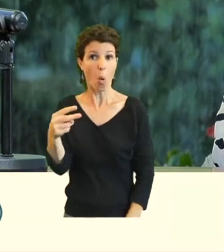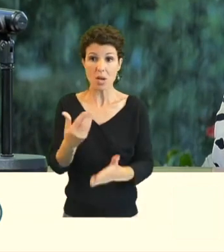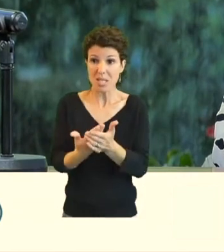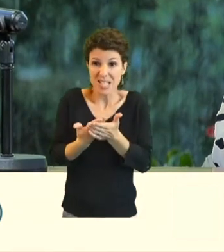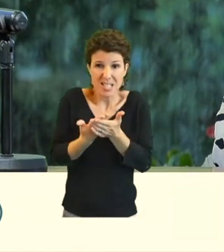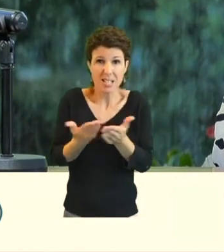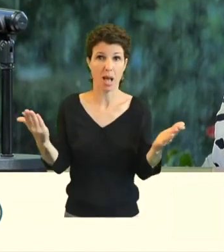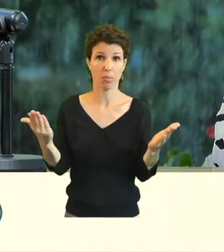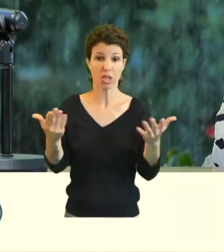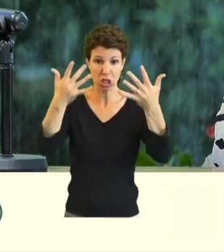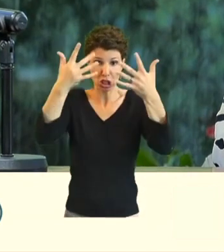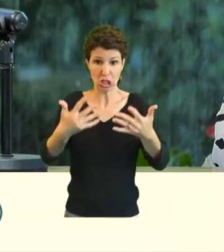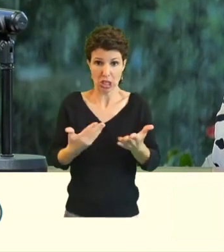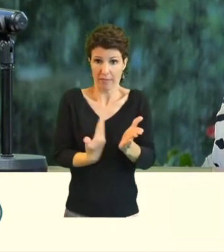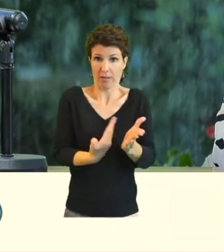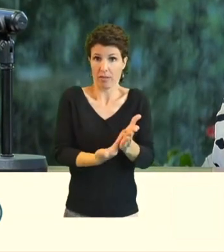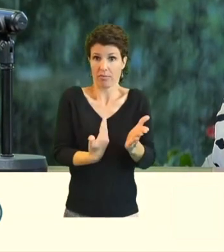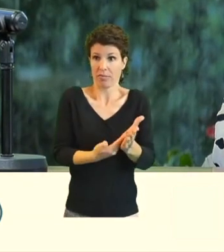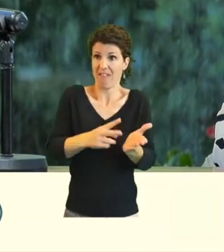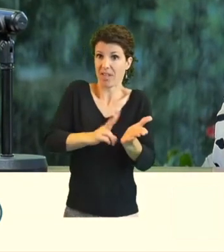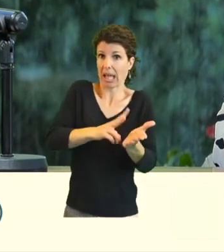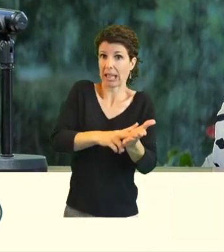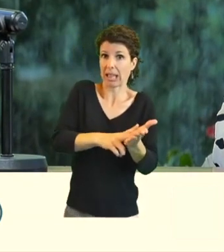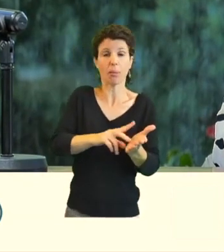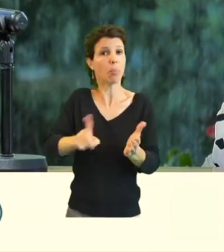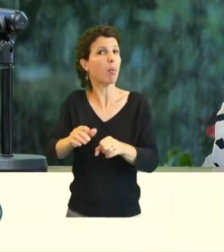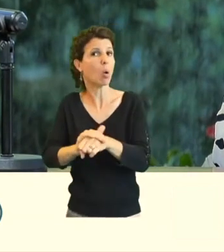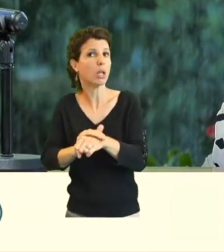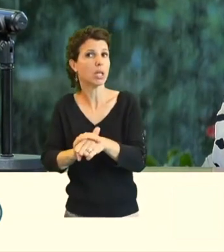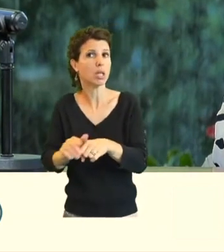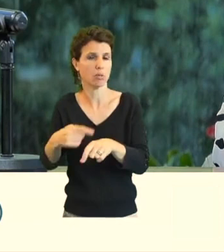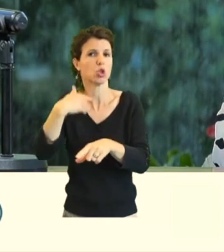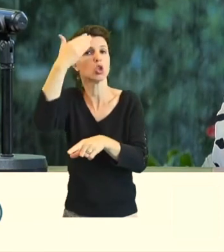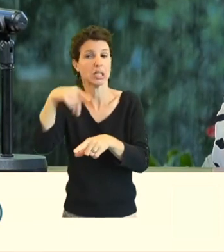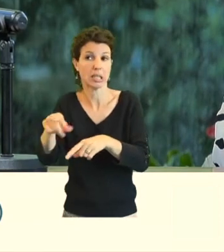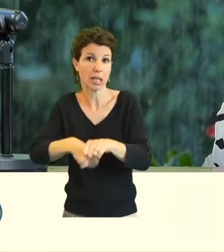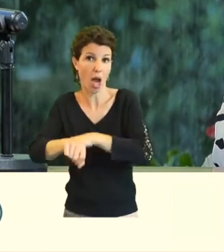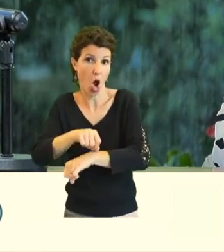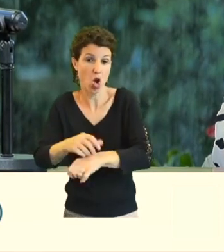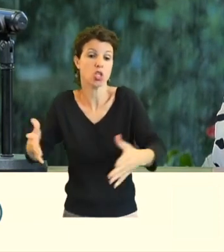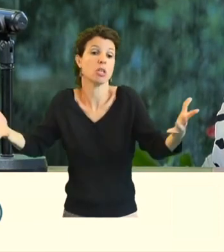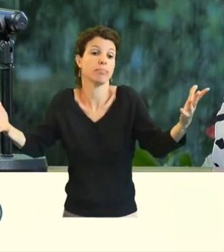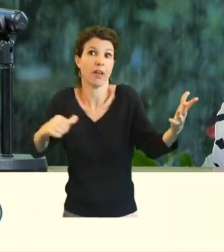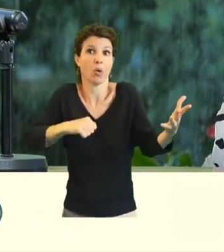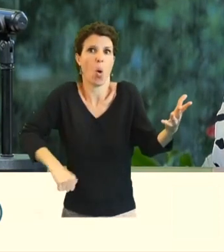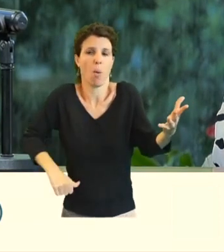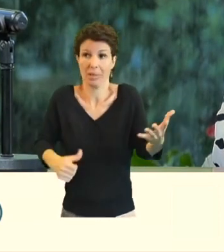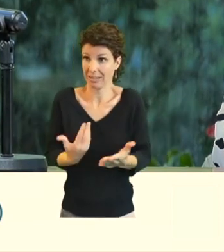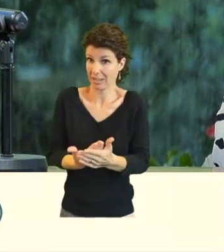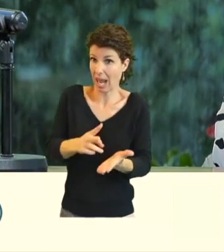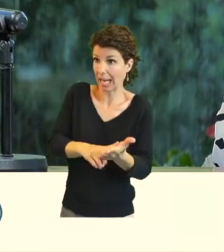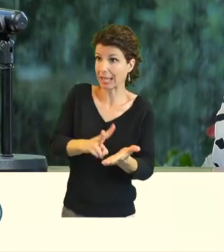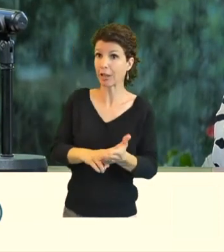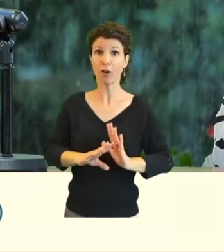des chiffres. C'est pas la vérité politique. Je sais qu'elle vous dérange, elle est cruelle, mais en tous les cas, c'est la réalité. Voilà, écoutez,